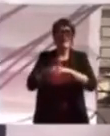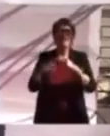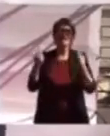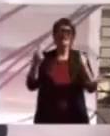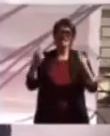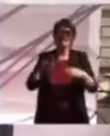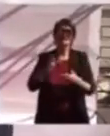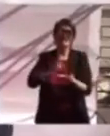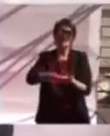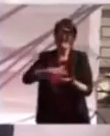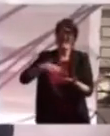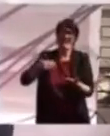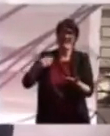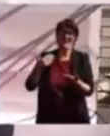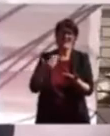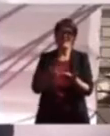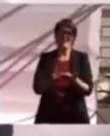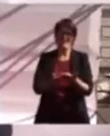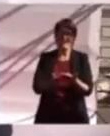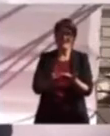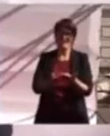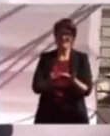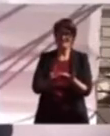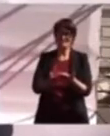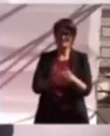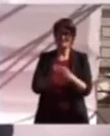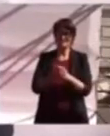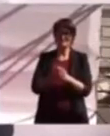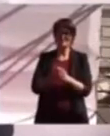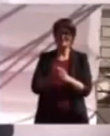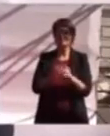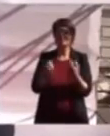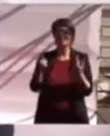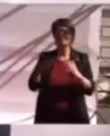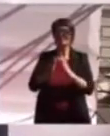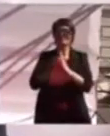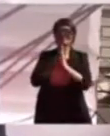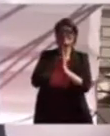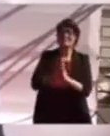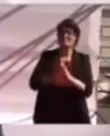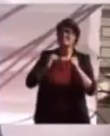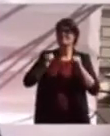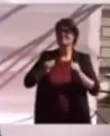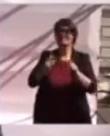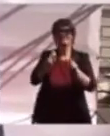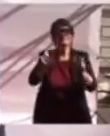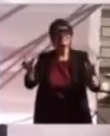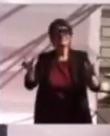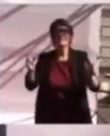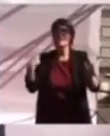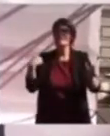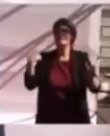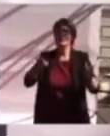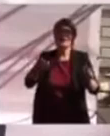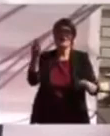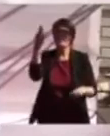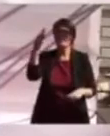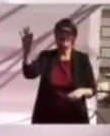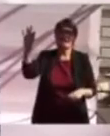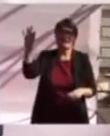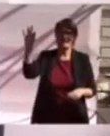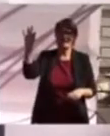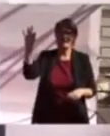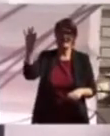io continuerò sempre a fare appello ai nostri concittadini che sono stati straordinari perché diciamoci le cose fino in